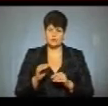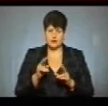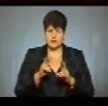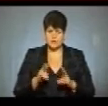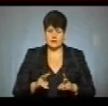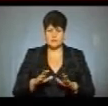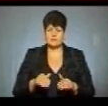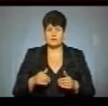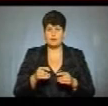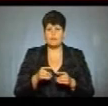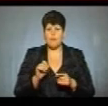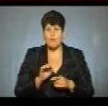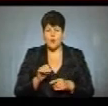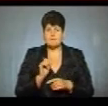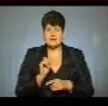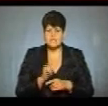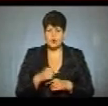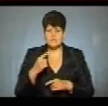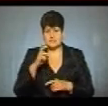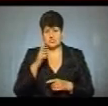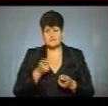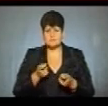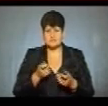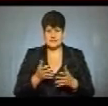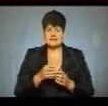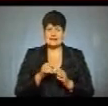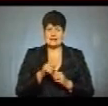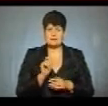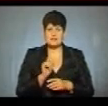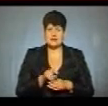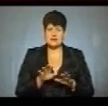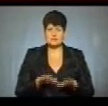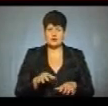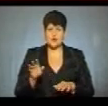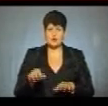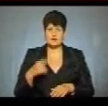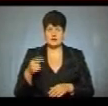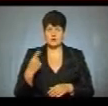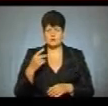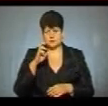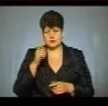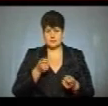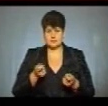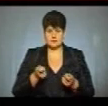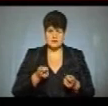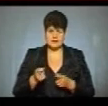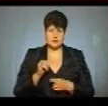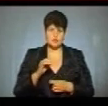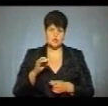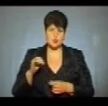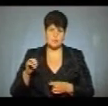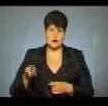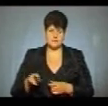призначення керівників обласних та районних держадміністрацій. Серед них – призначення на посаду голови Тернопільської облдержадміністрації Ігоря